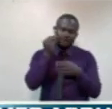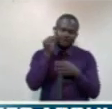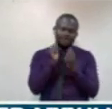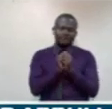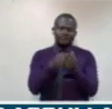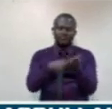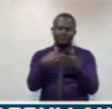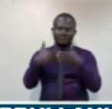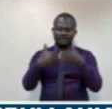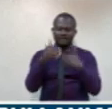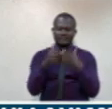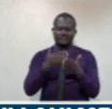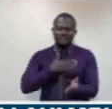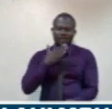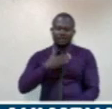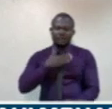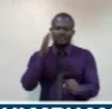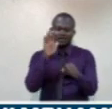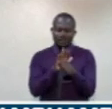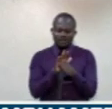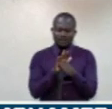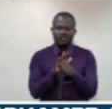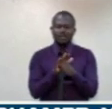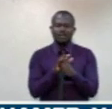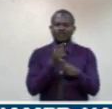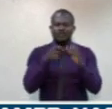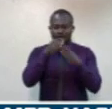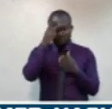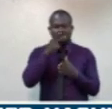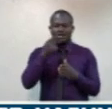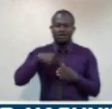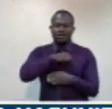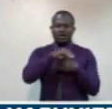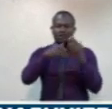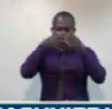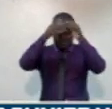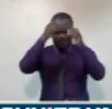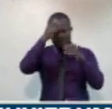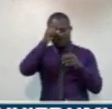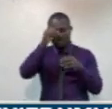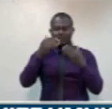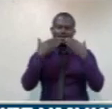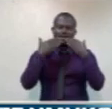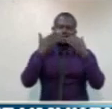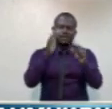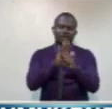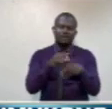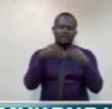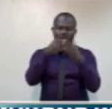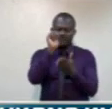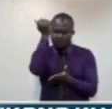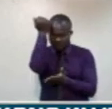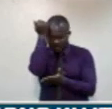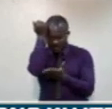Tuzavurirwa hafi twarabyishimiye cyane ubwo umubyeyi wacu Paul Kagame yarakoze cyane tujya dutanga